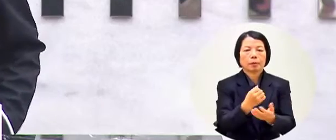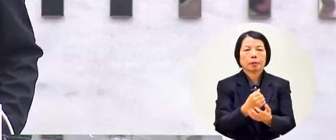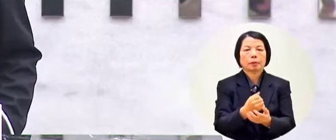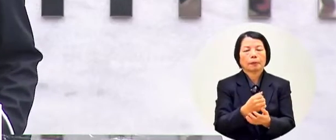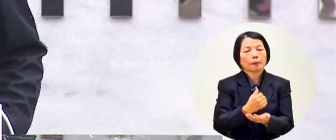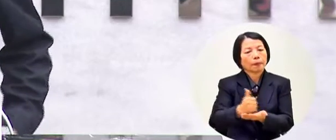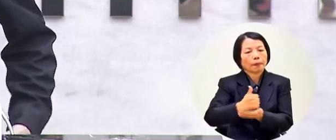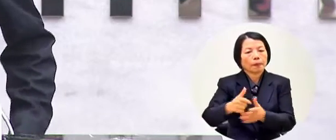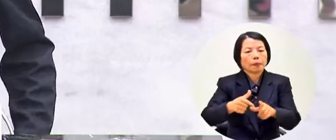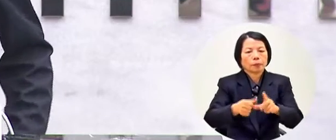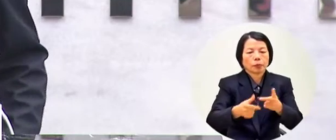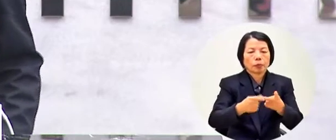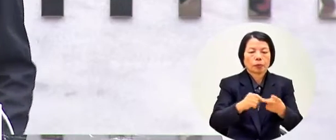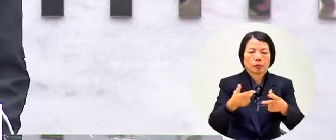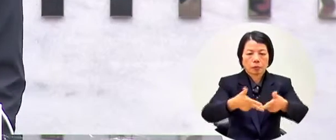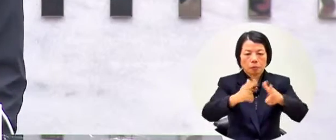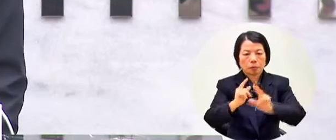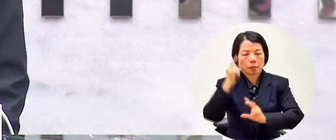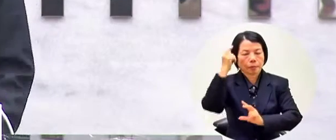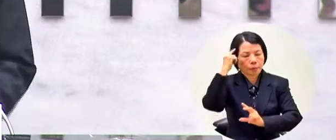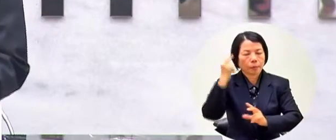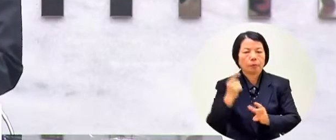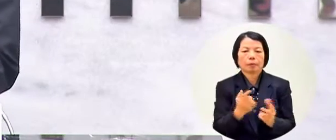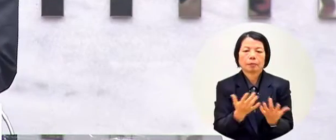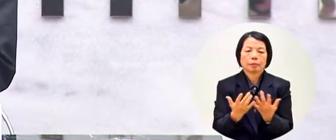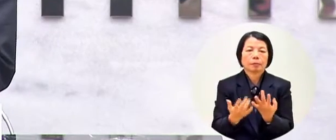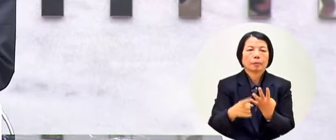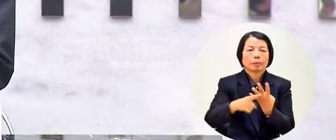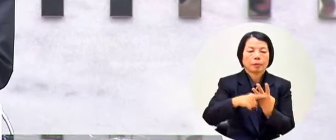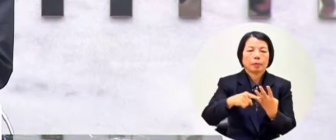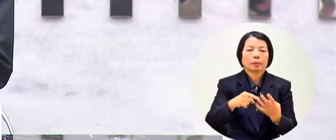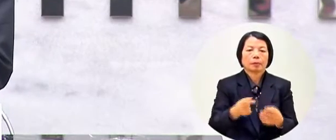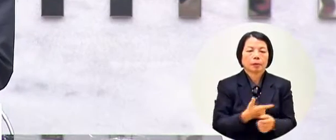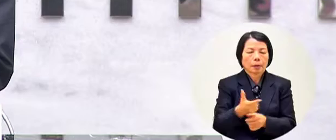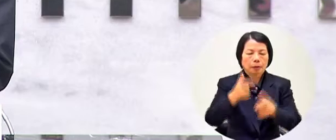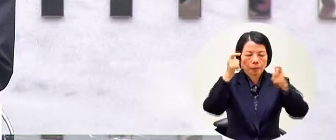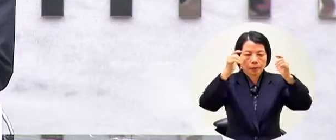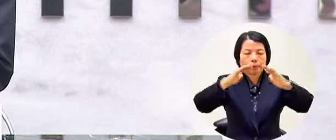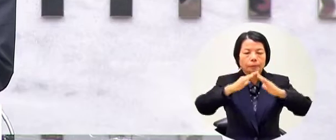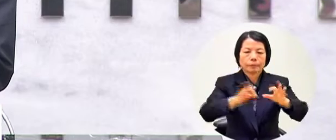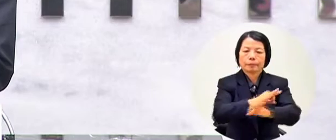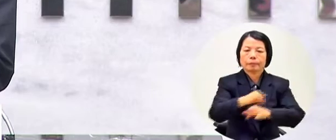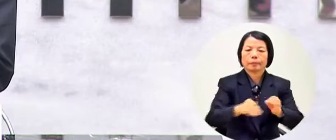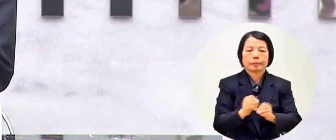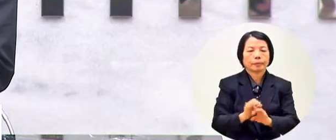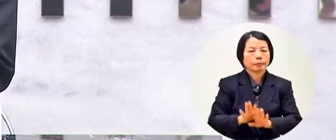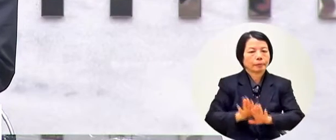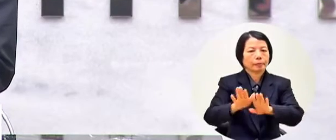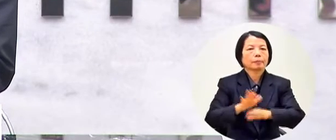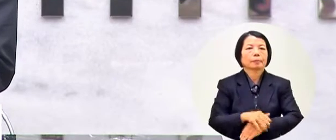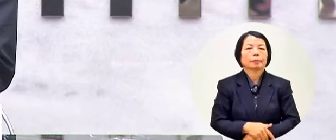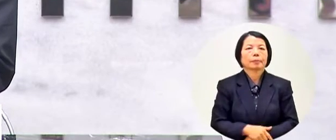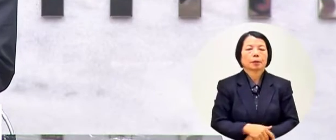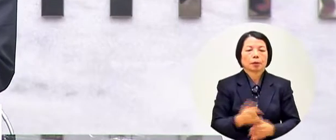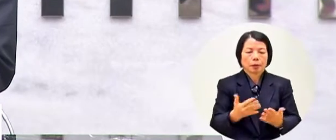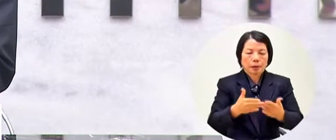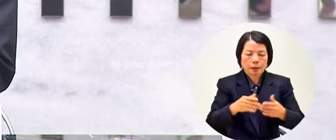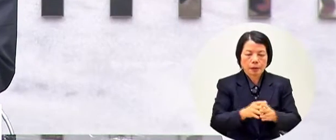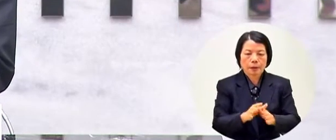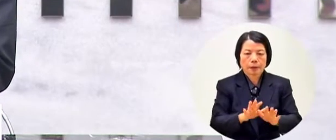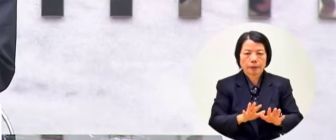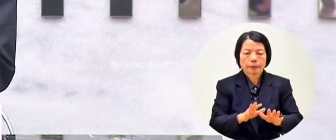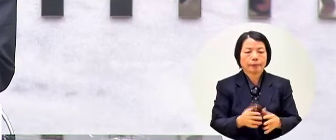设立，提升高雄的产业技术与活络经贸活动，并规划报编产业园